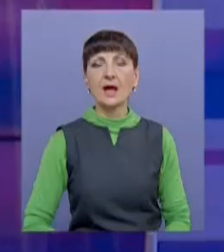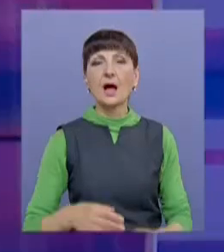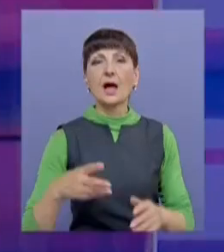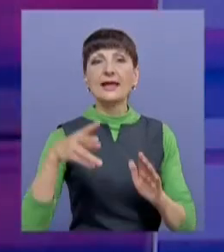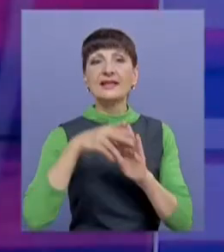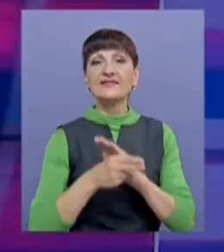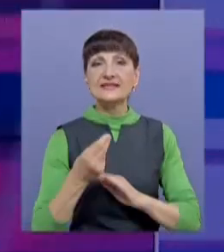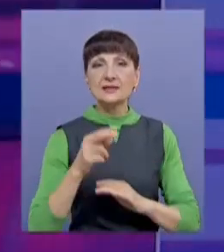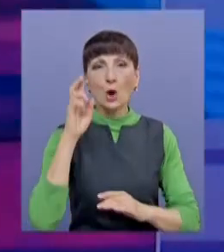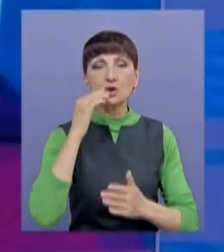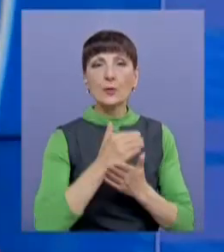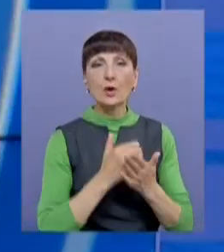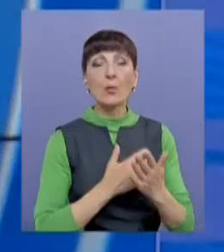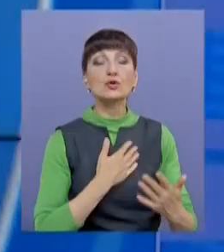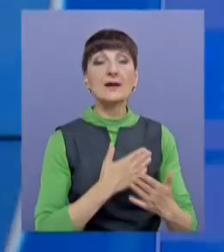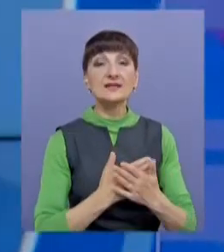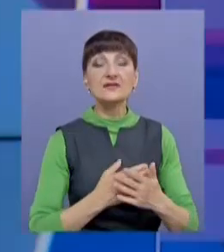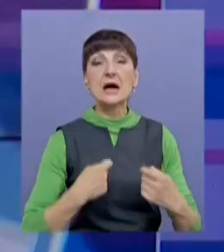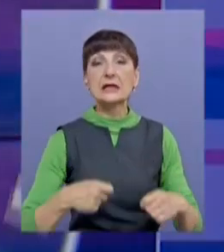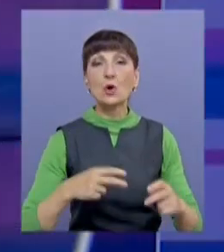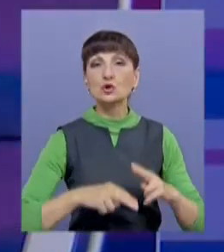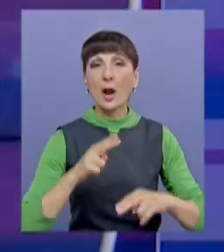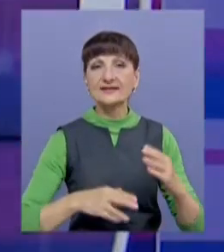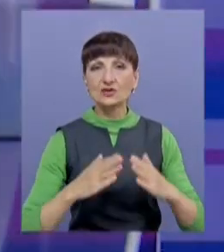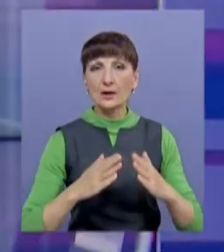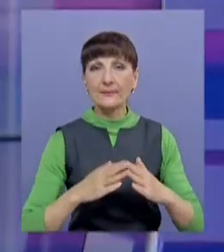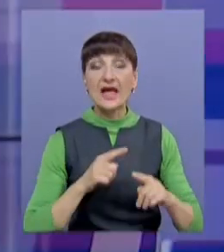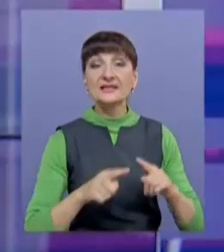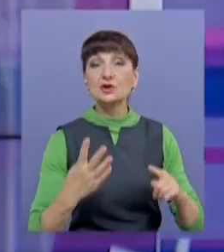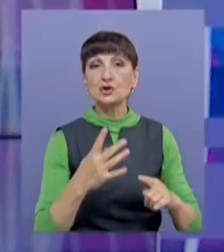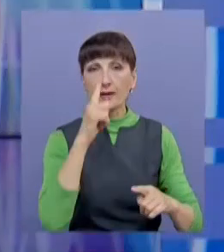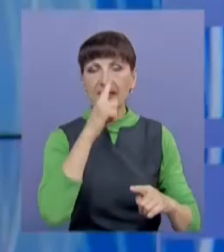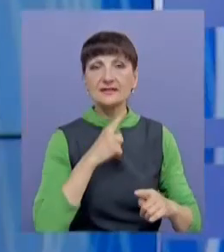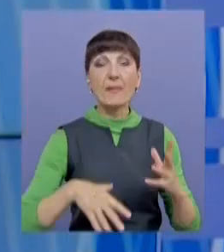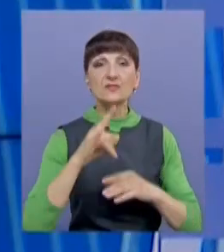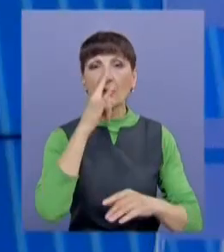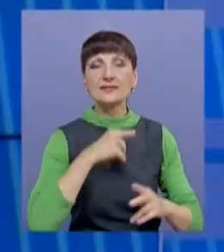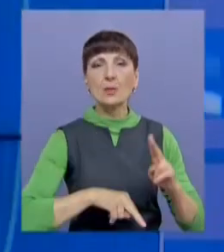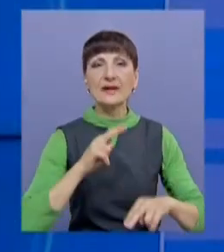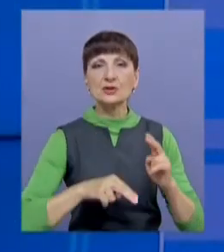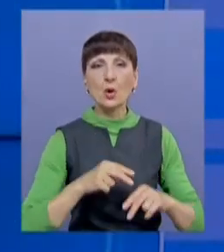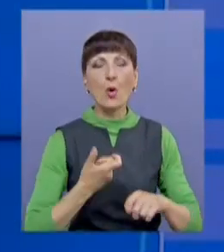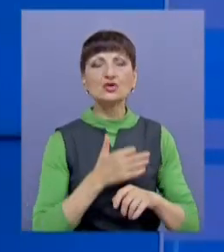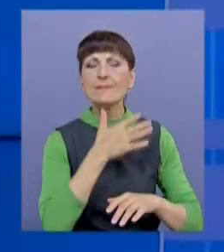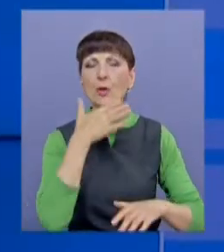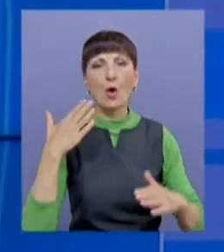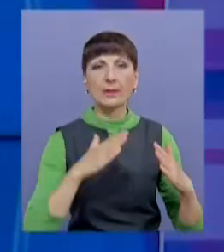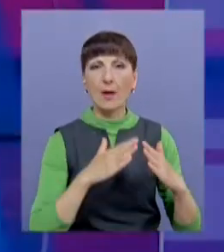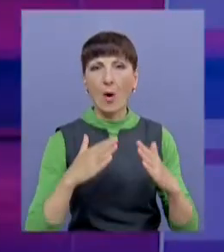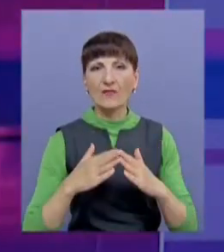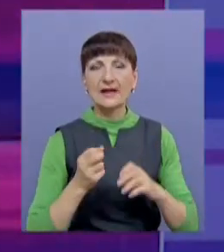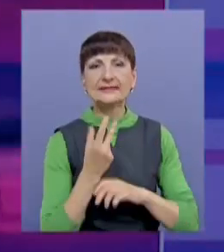Инвестиции и госпрограммы активизируют рынок строительства жилья. Только за 4 месяца по всей стране построили рекордное количество домов